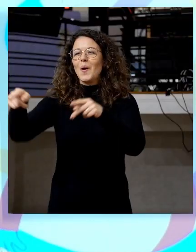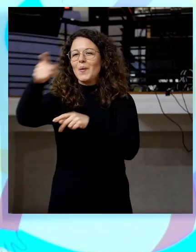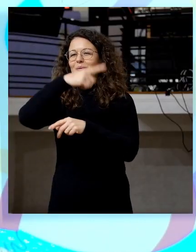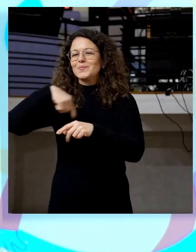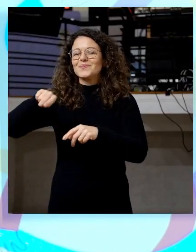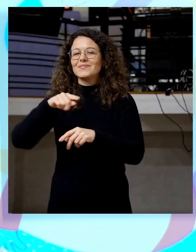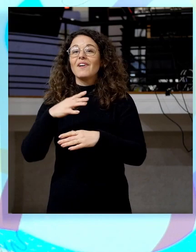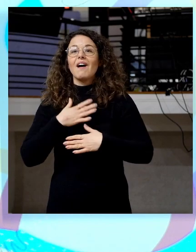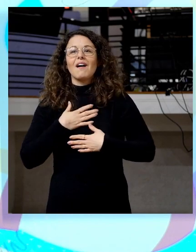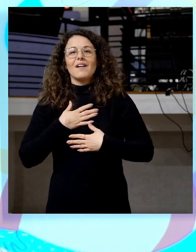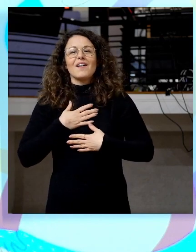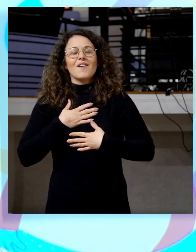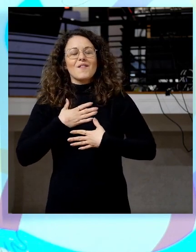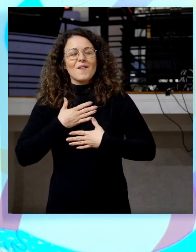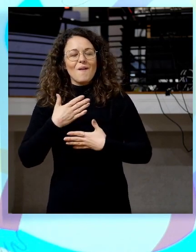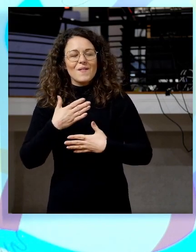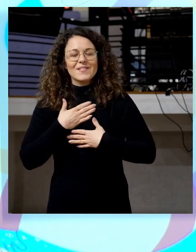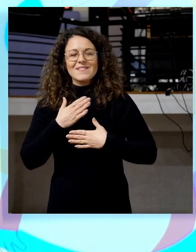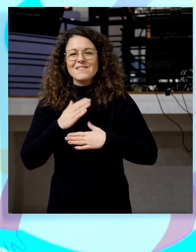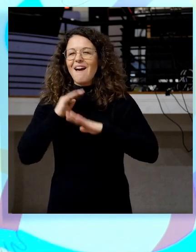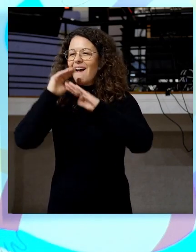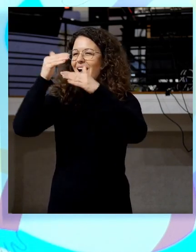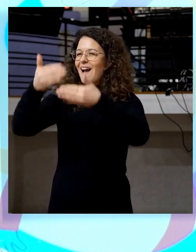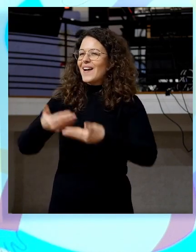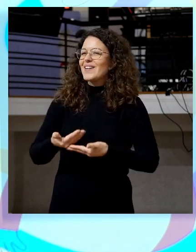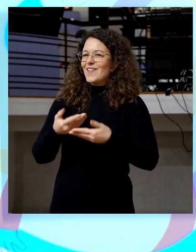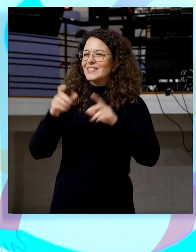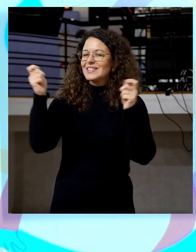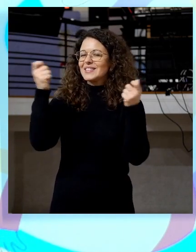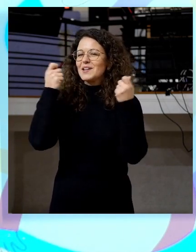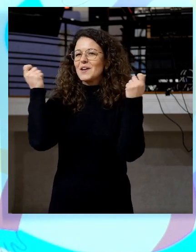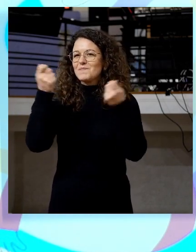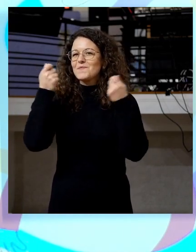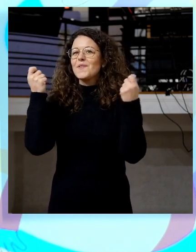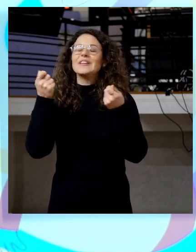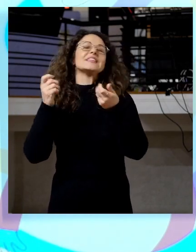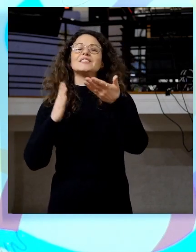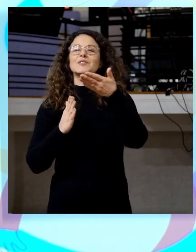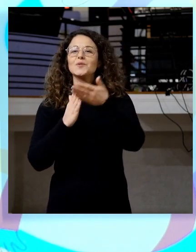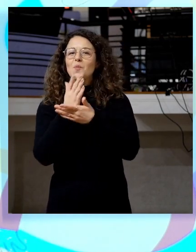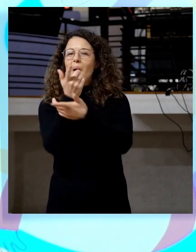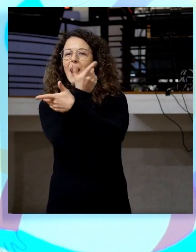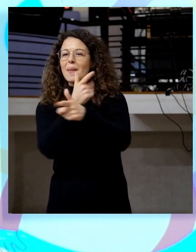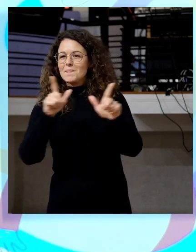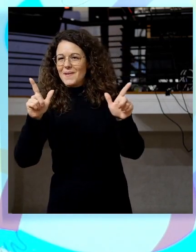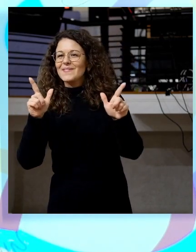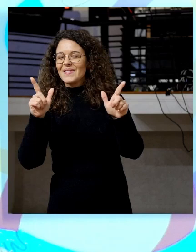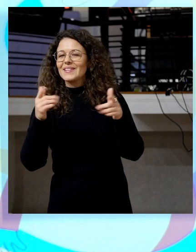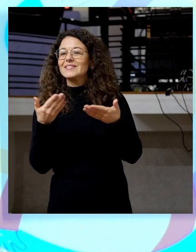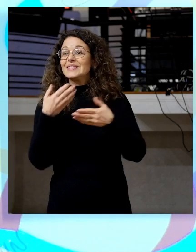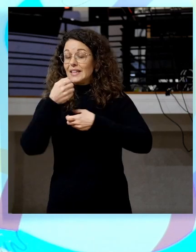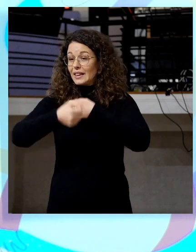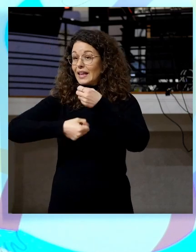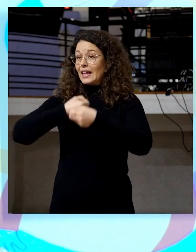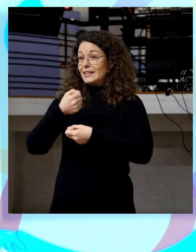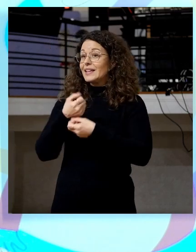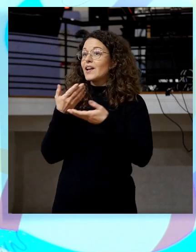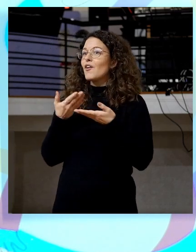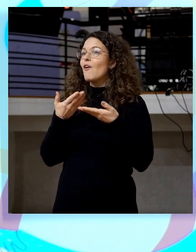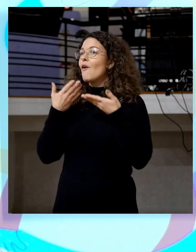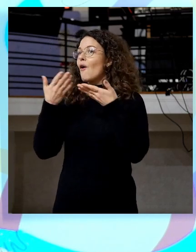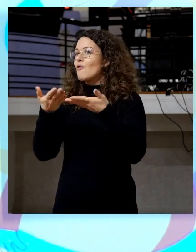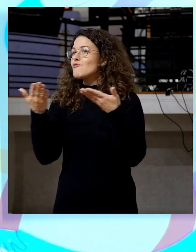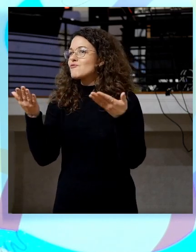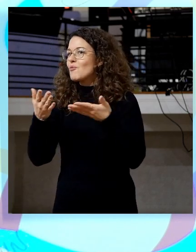C'est avec une grande joie que je vous accueille à la cérémonie du prix Droits et libertés qui, cette année, nous offre une